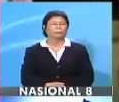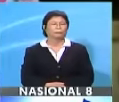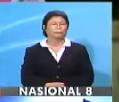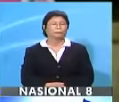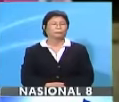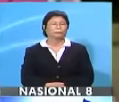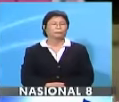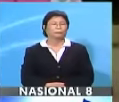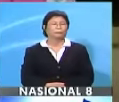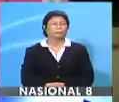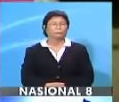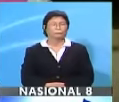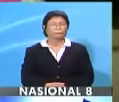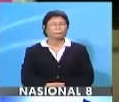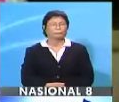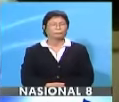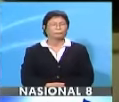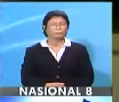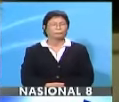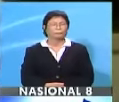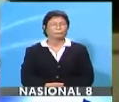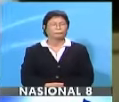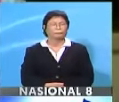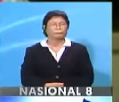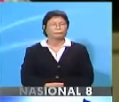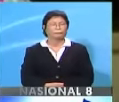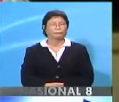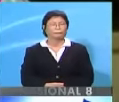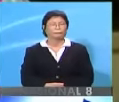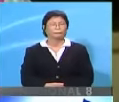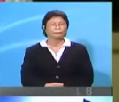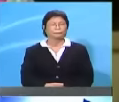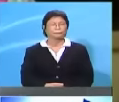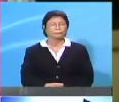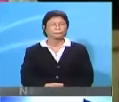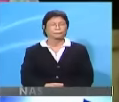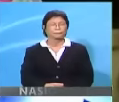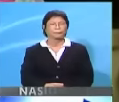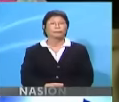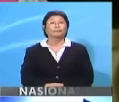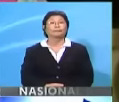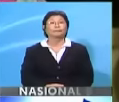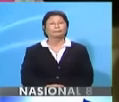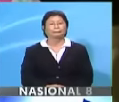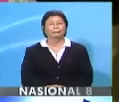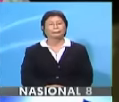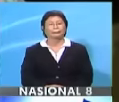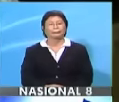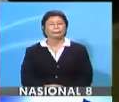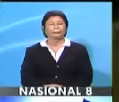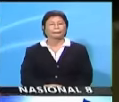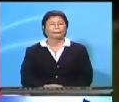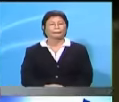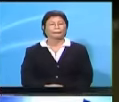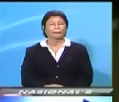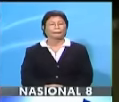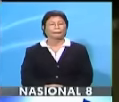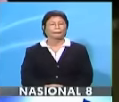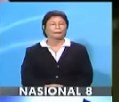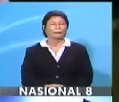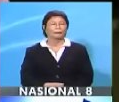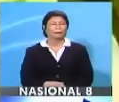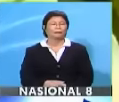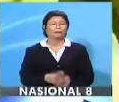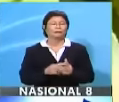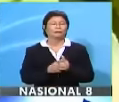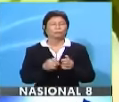kan terima je lah kan. Tak tahulah penduduk tu. Sebab kalau kita terima sebagai orang Islam kan? Kita terima sebagai orang Islam